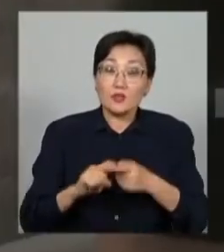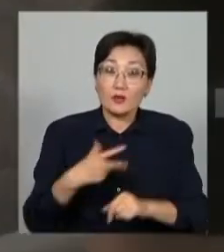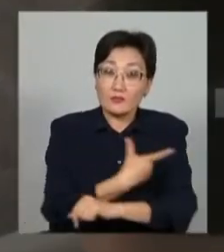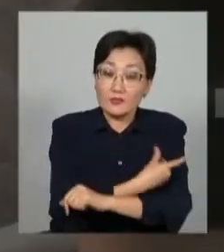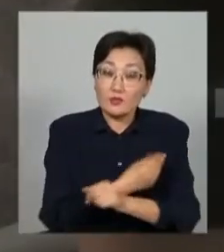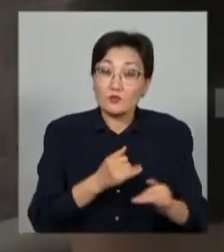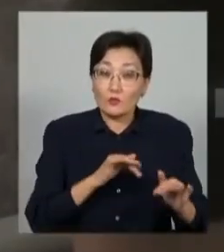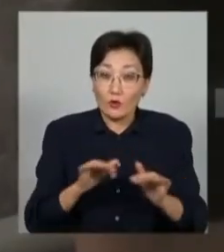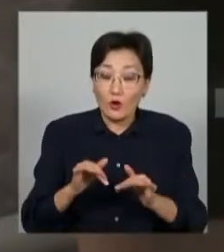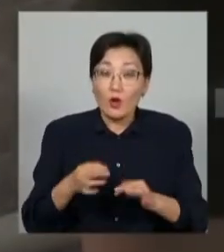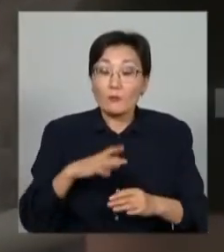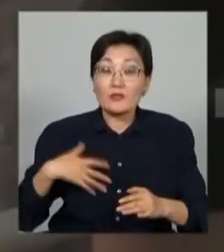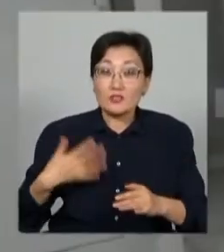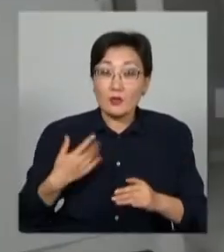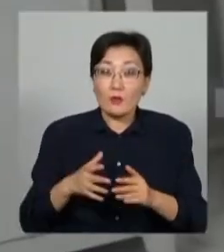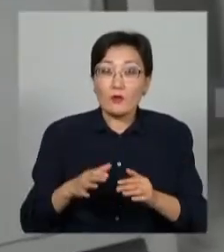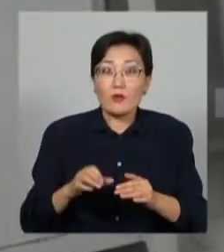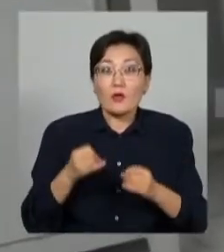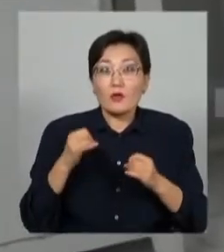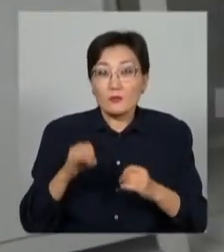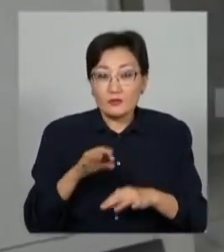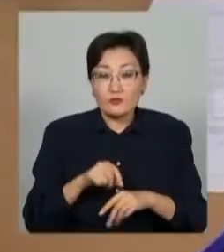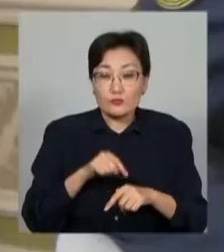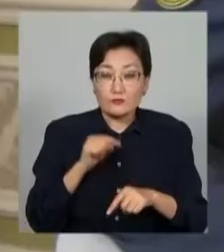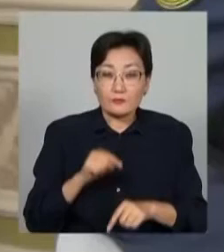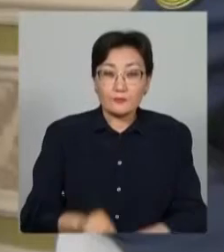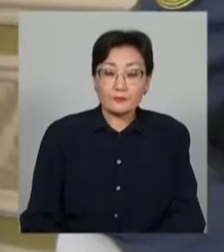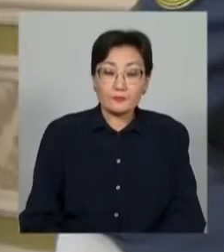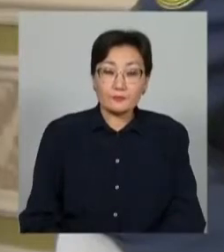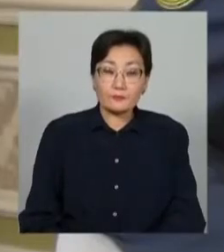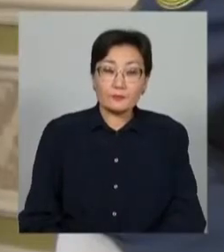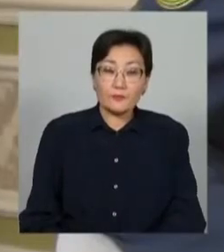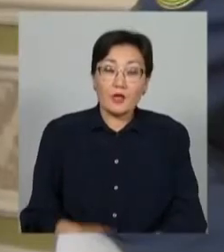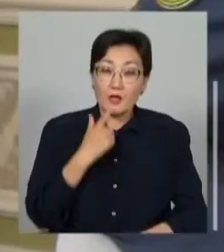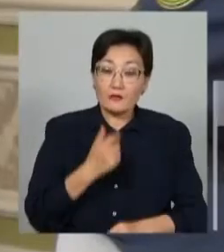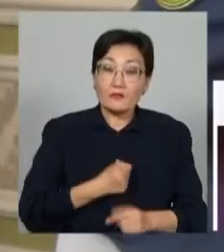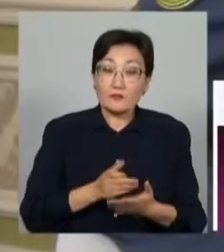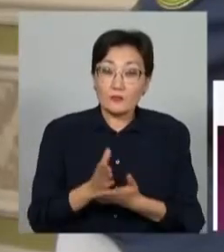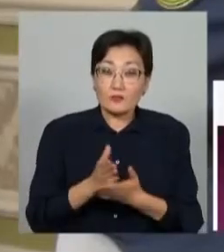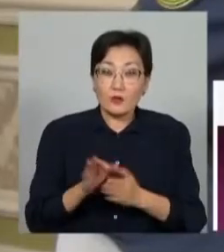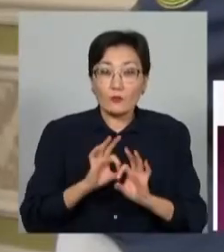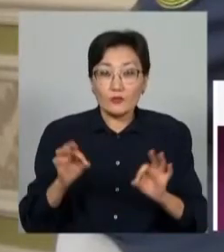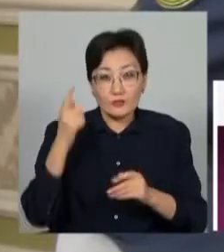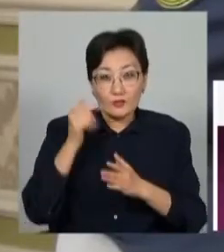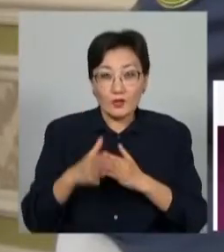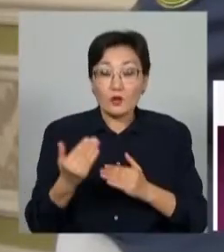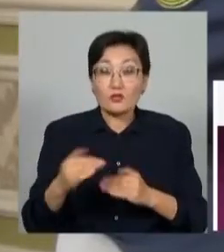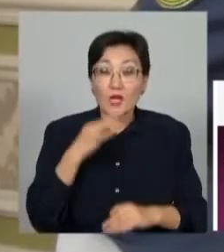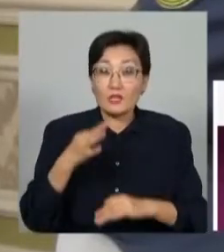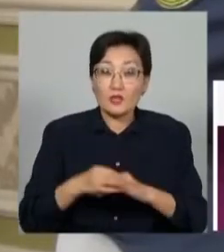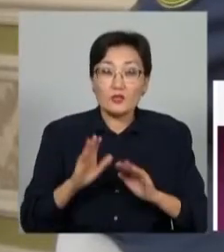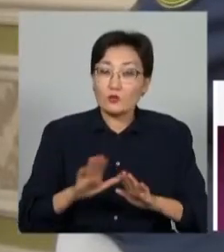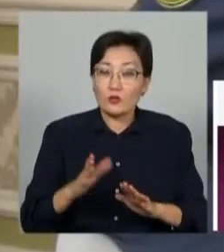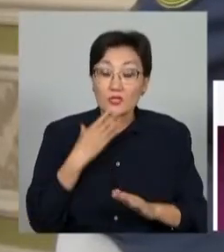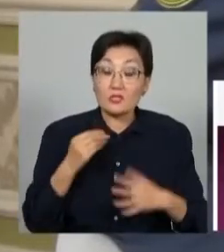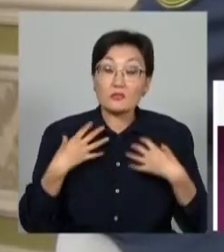их действий об узи и побочных эффектах военнослужащие прекрасно понимают что они ответственны не только за